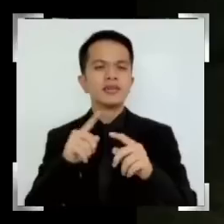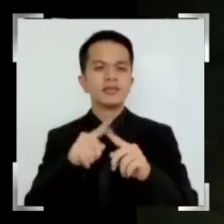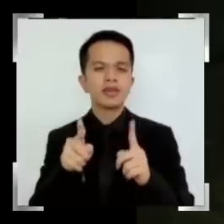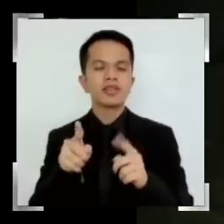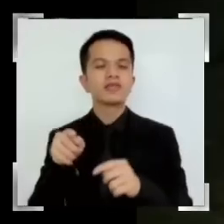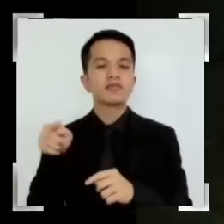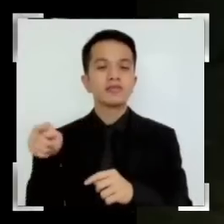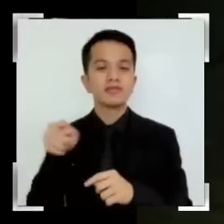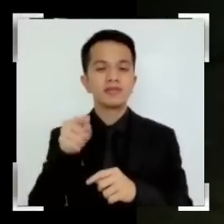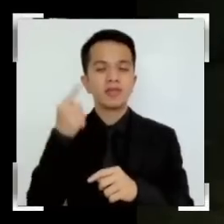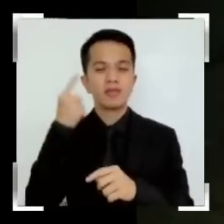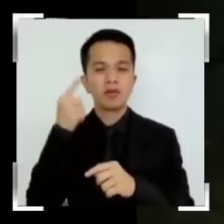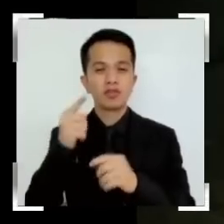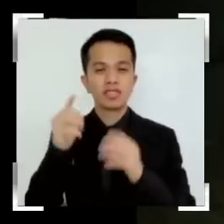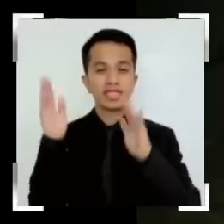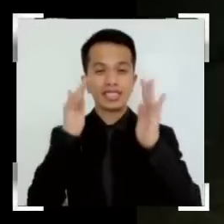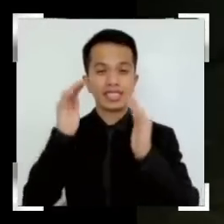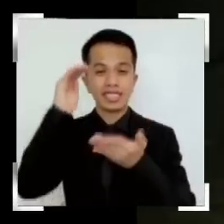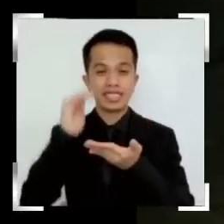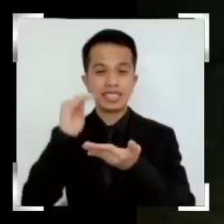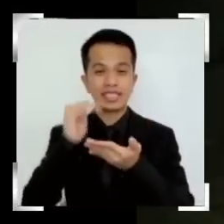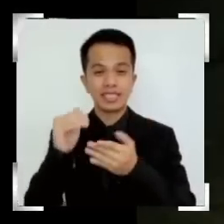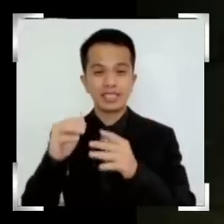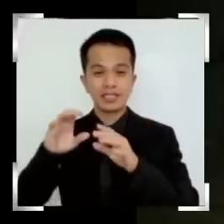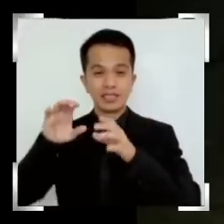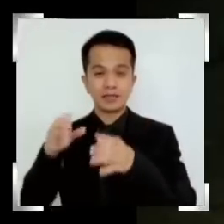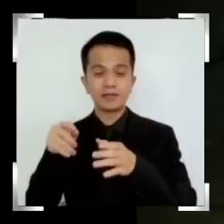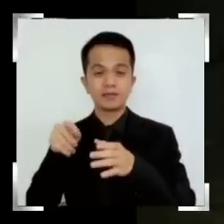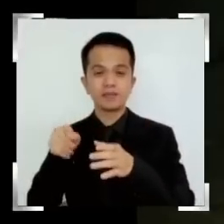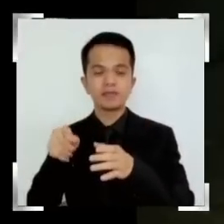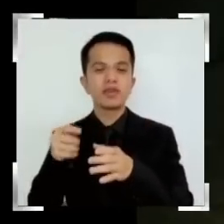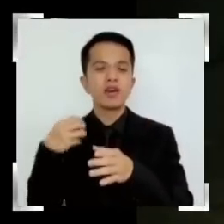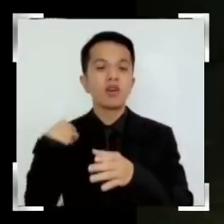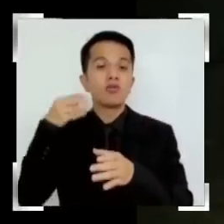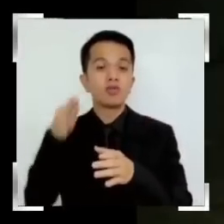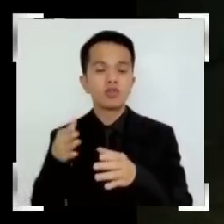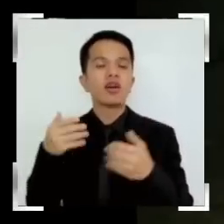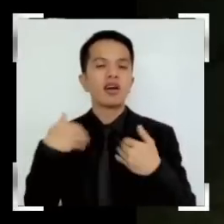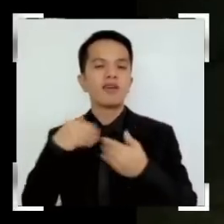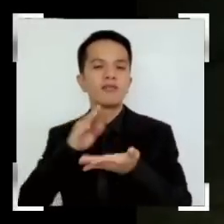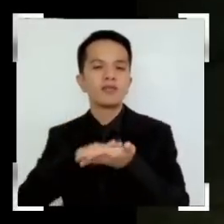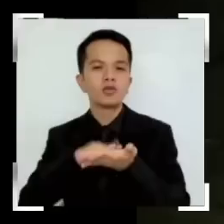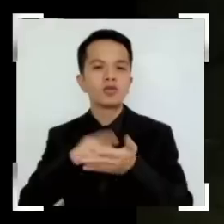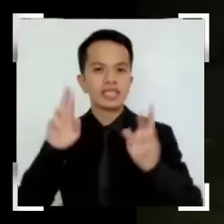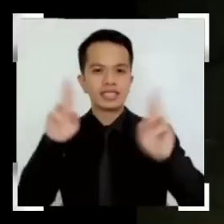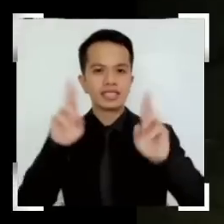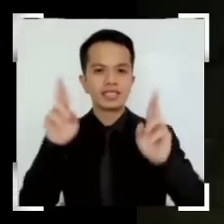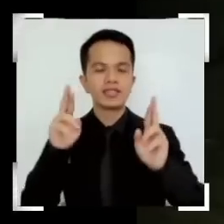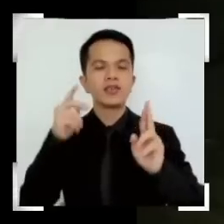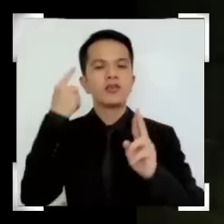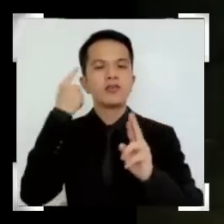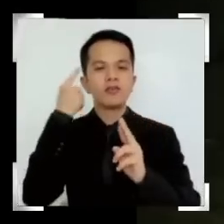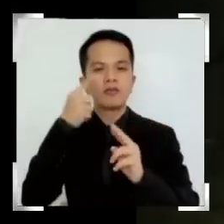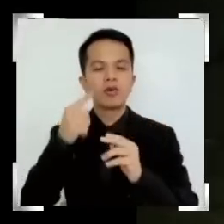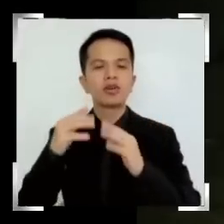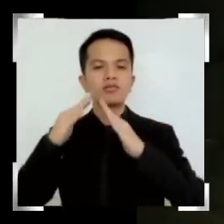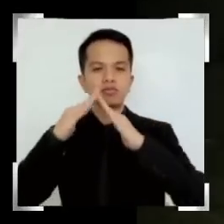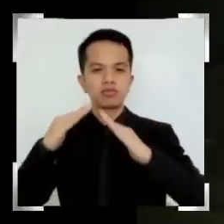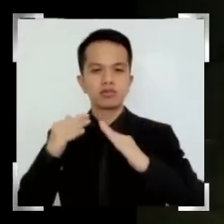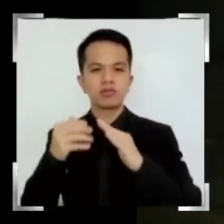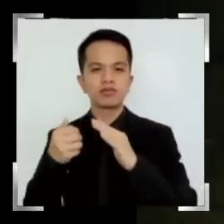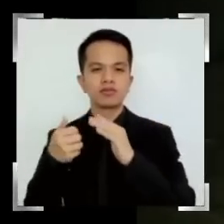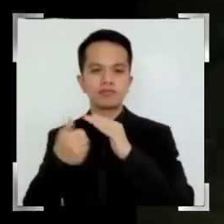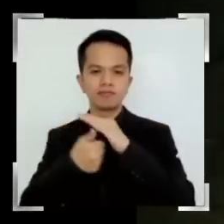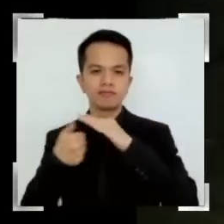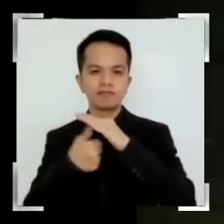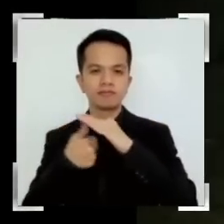Disaster Risk Reduction Management Officer na may mga eskwelahan ding nakahanda na bilang temporary shelter. At ilang bahagi